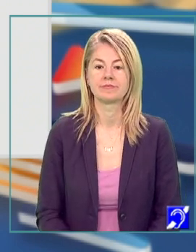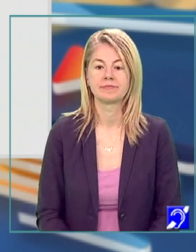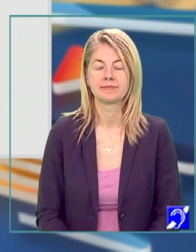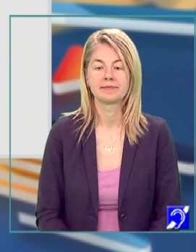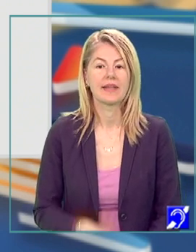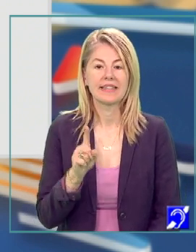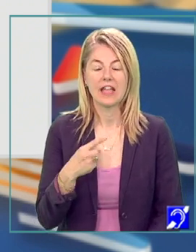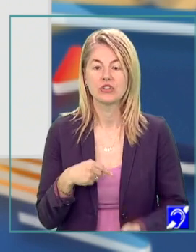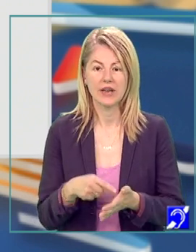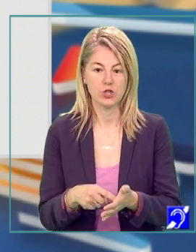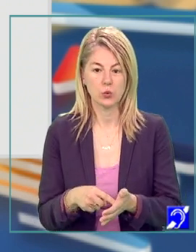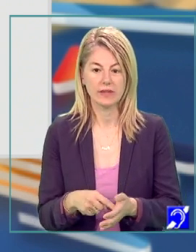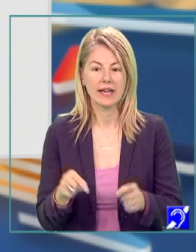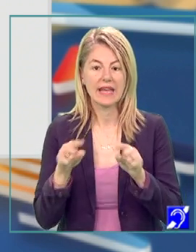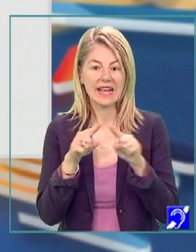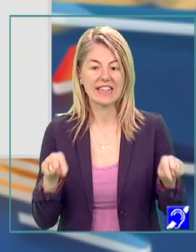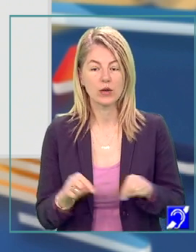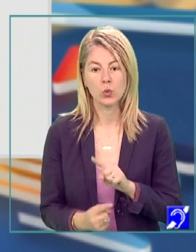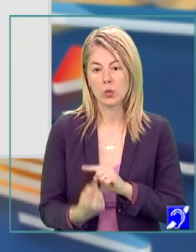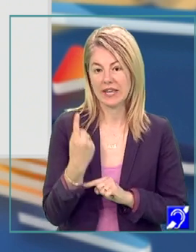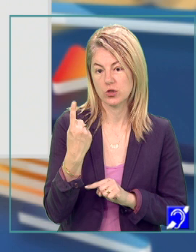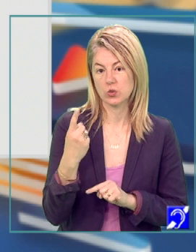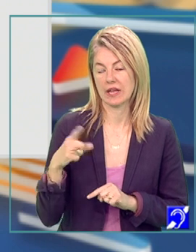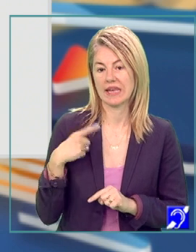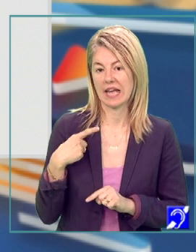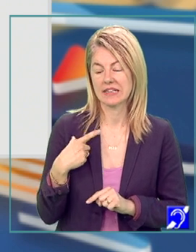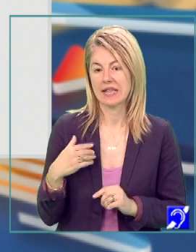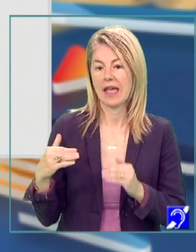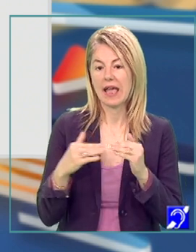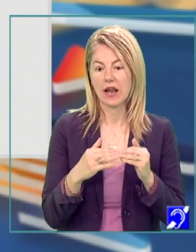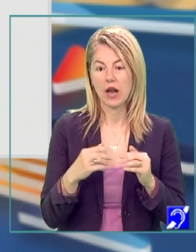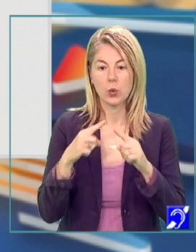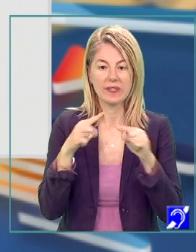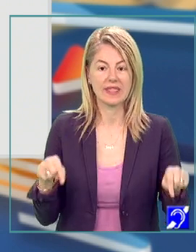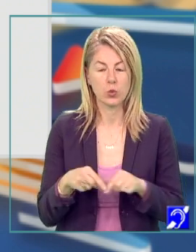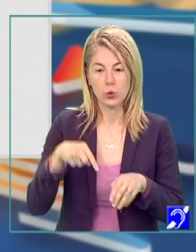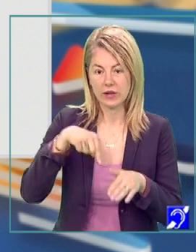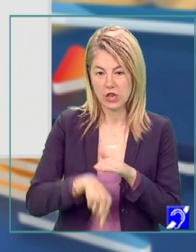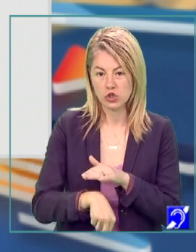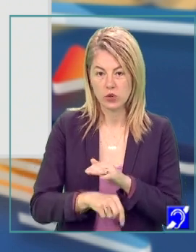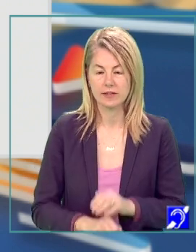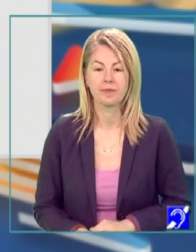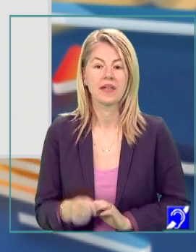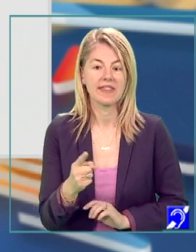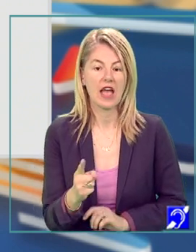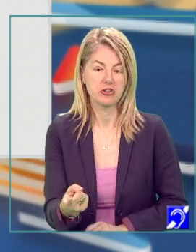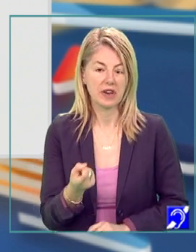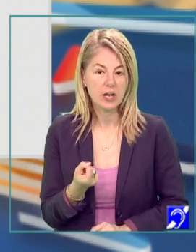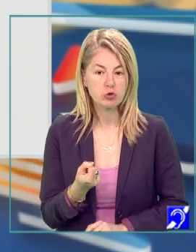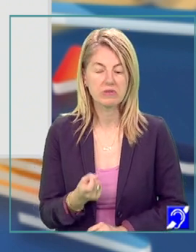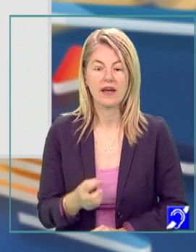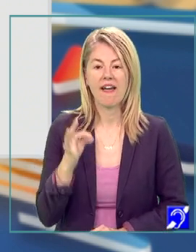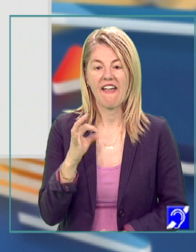De aici rezultă că triunghiul de sus este congruent cu triunghiul de jos. De aici rezultă